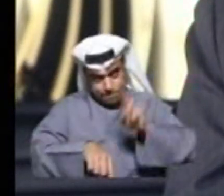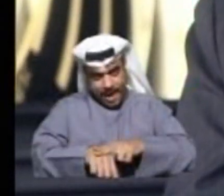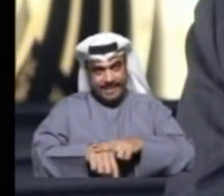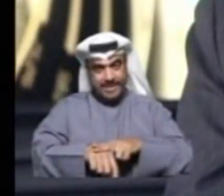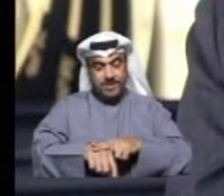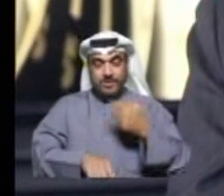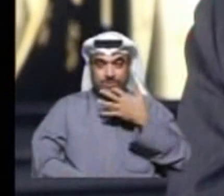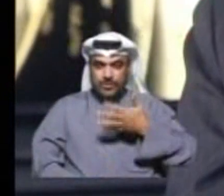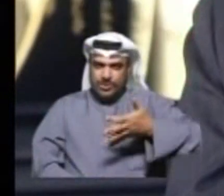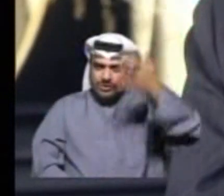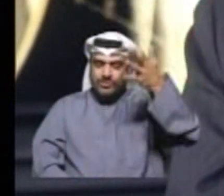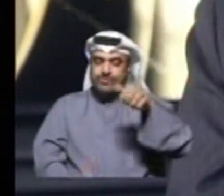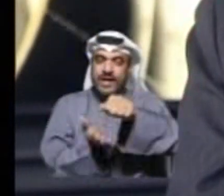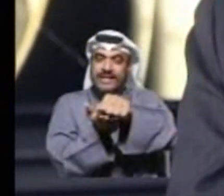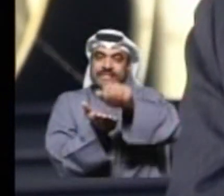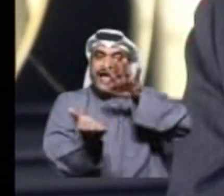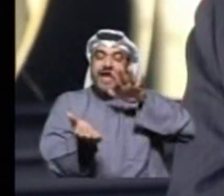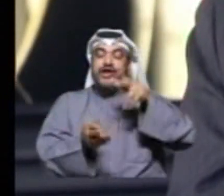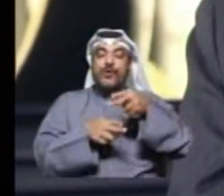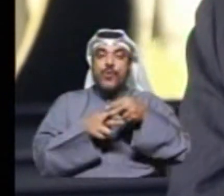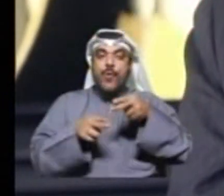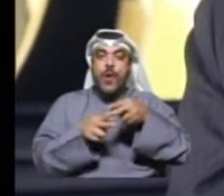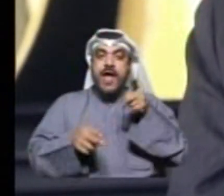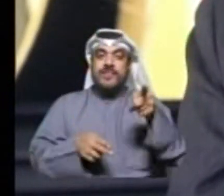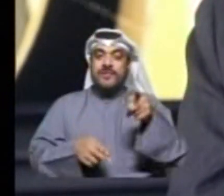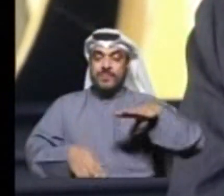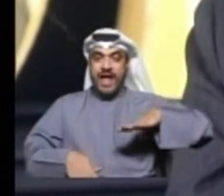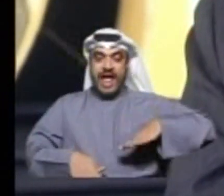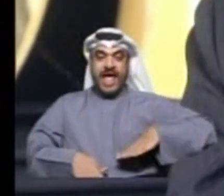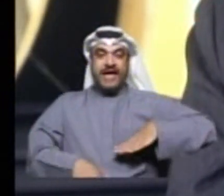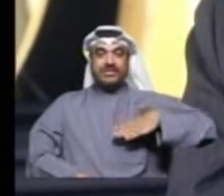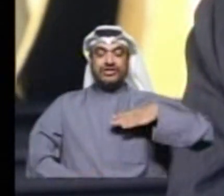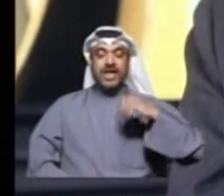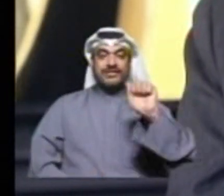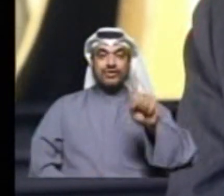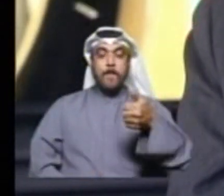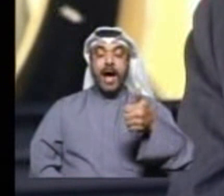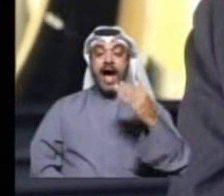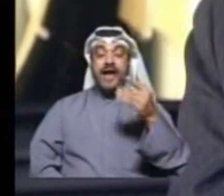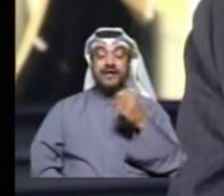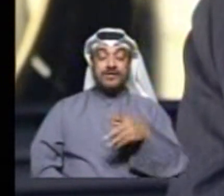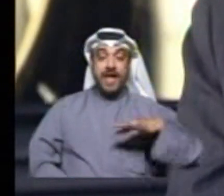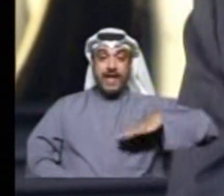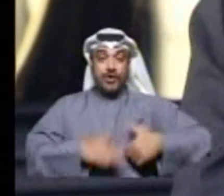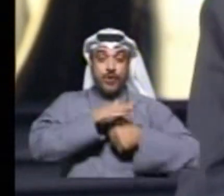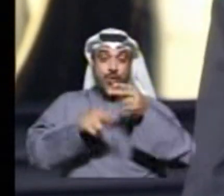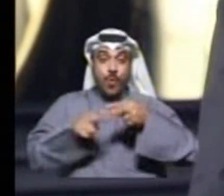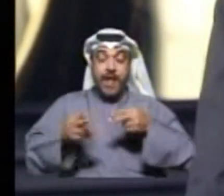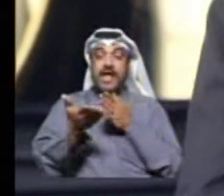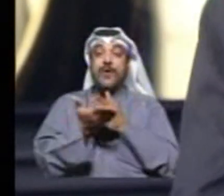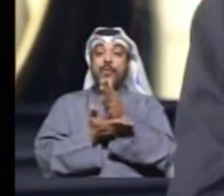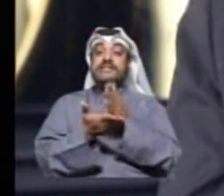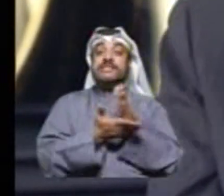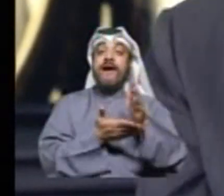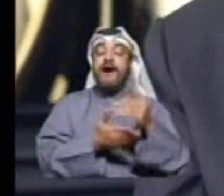الناس الكبار اللي عملوه في التحرير الكويت، لكن دور الشيخ سمو الشيخ صباح عندما كان وزير خارجية، هو وزير خارجية من جيل